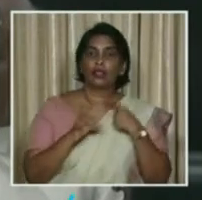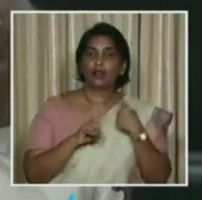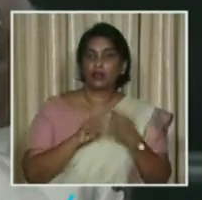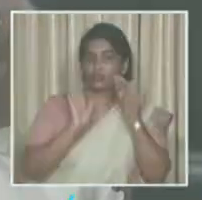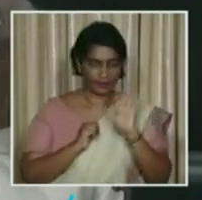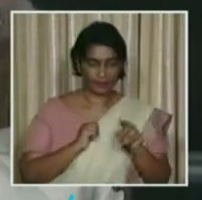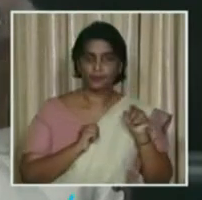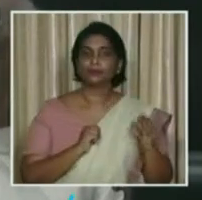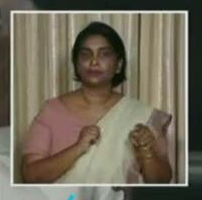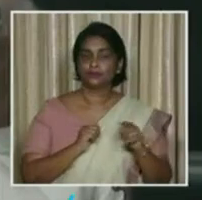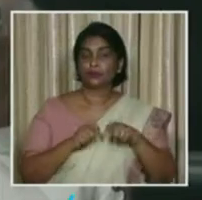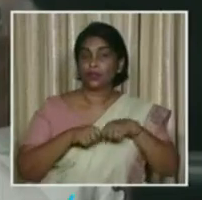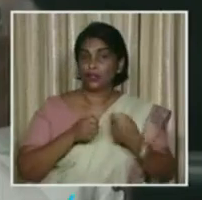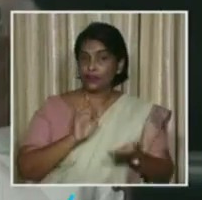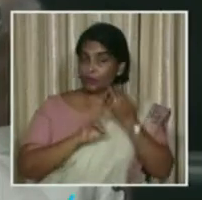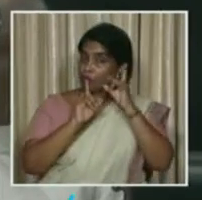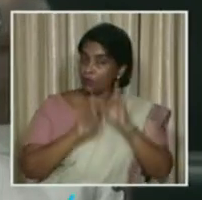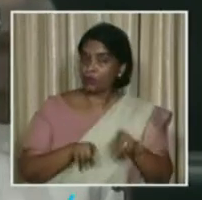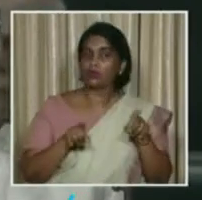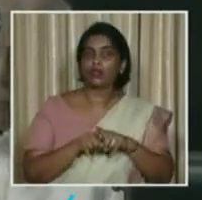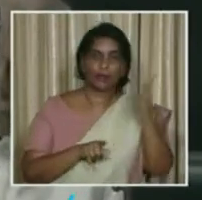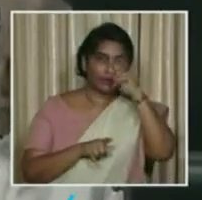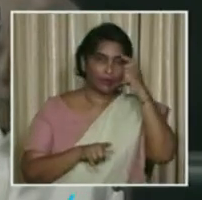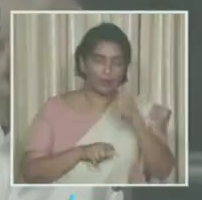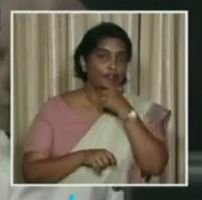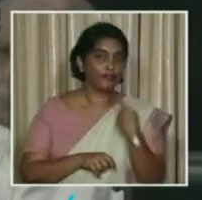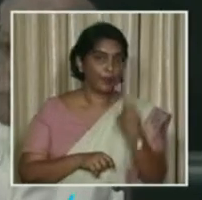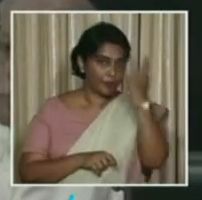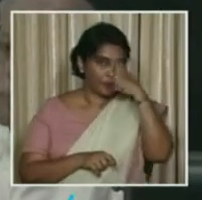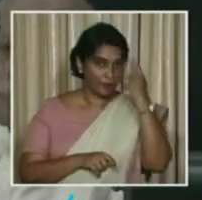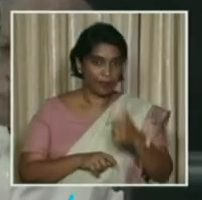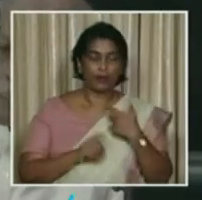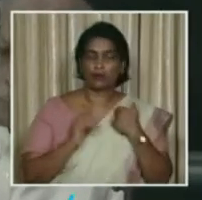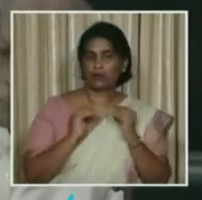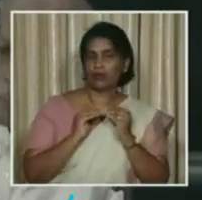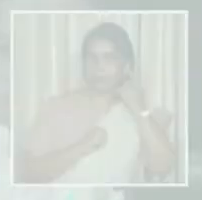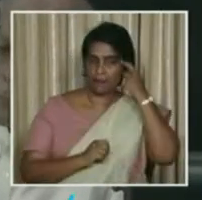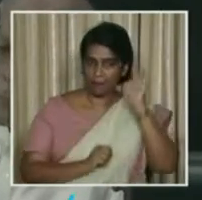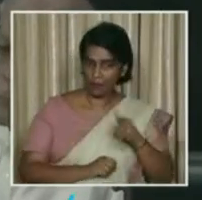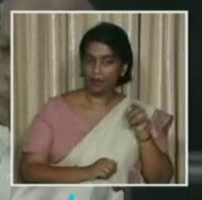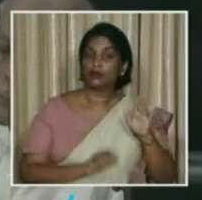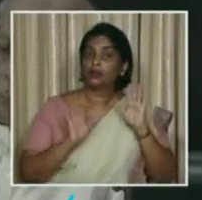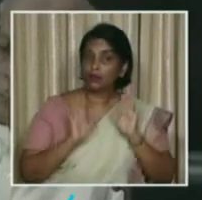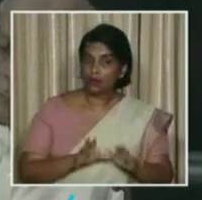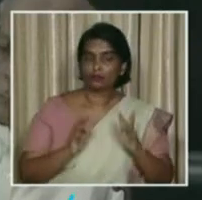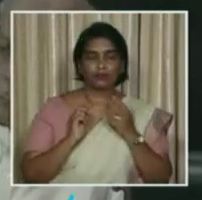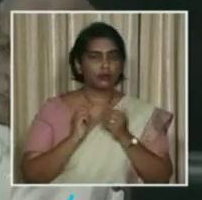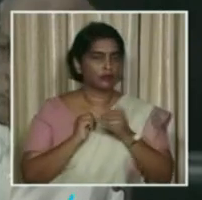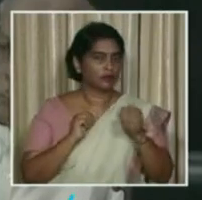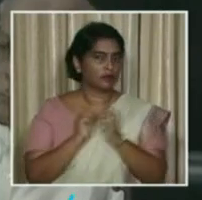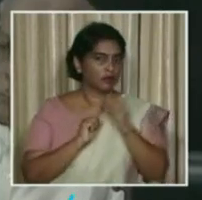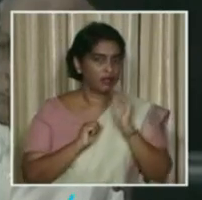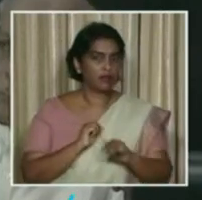පියවර ගන්නවා උද්දමයේට සරිලන පරිදි වැටුප් සහ විශ්‍රාම වැටුප් ගැළපීමට අපේක්ෂා කරනවා නමුත් මේ ගැළපීම සිදු